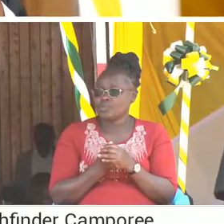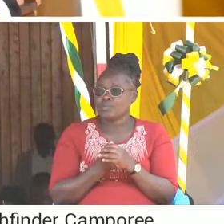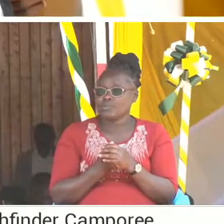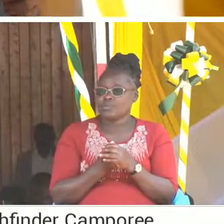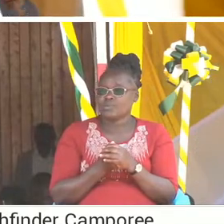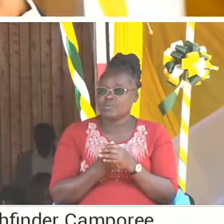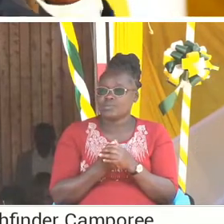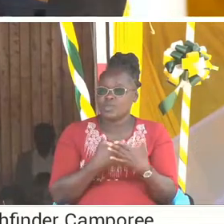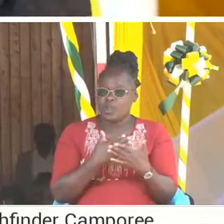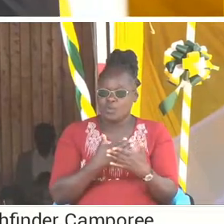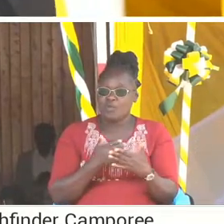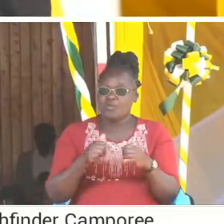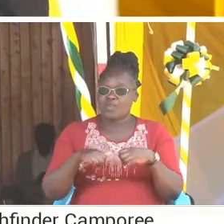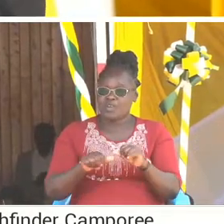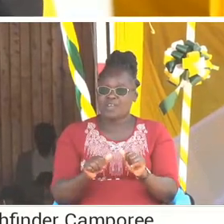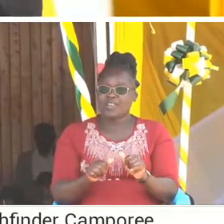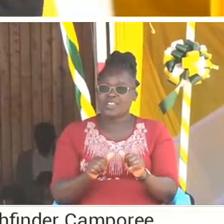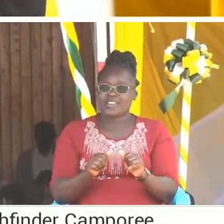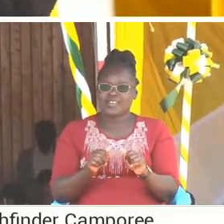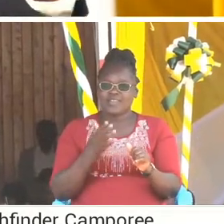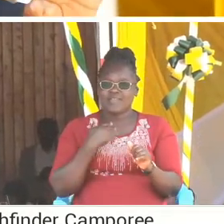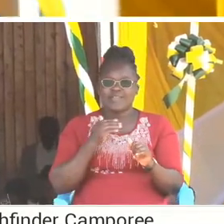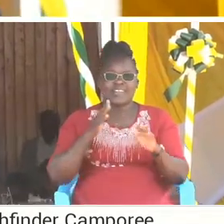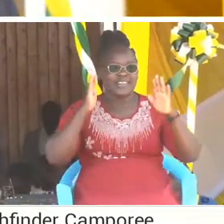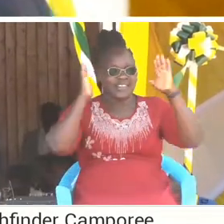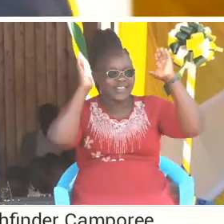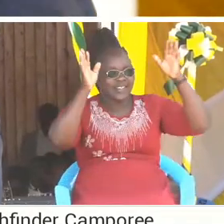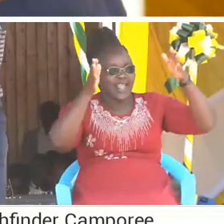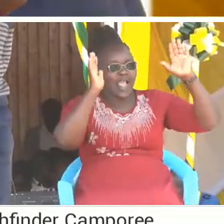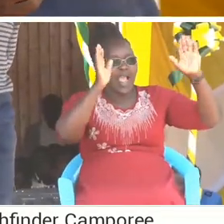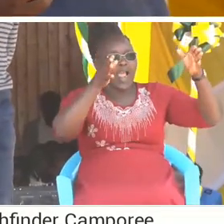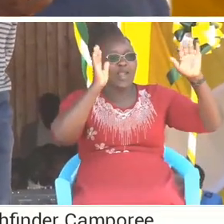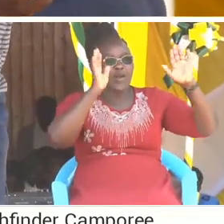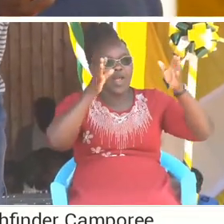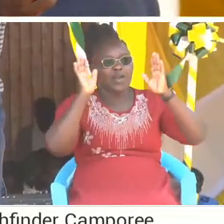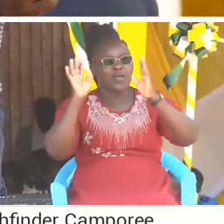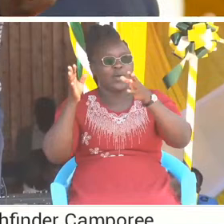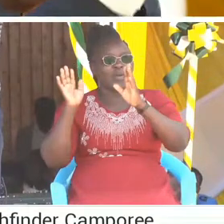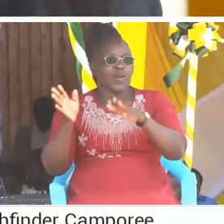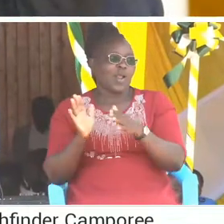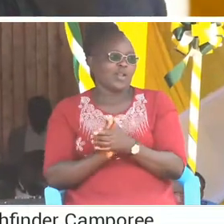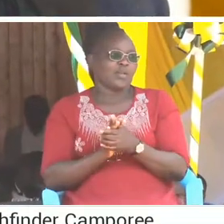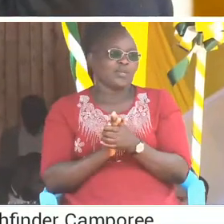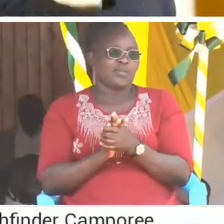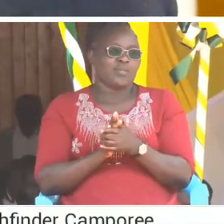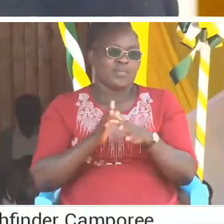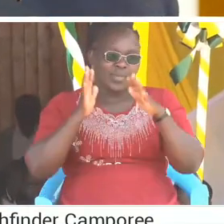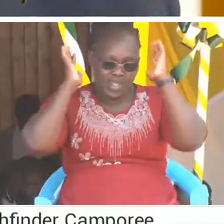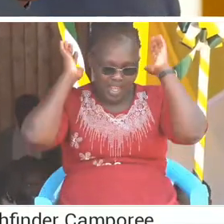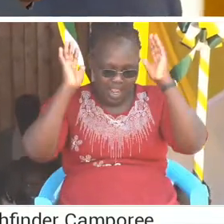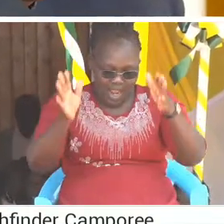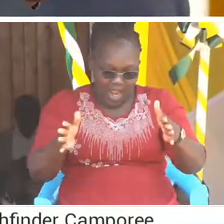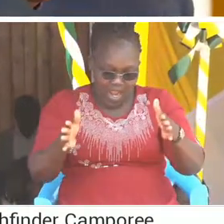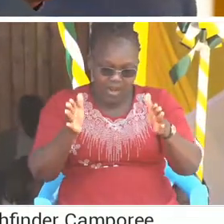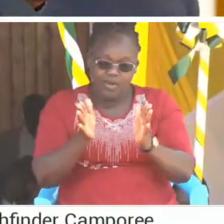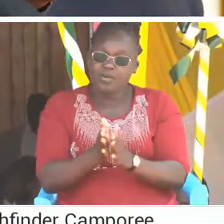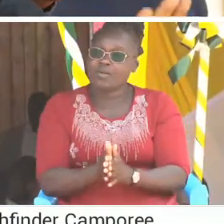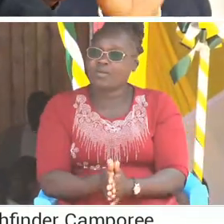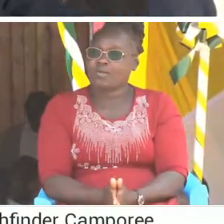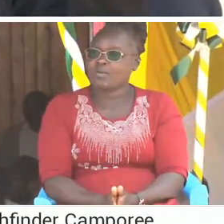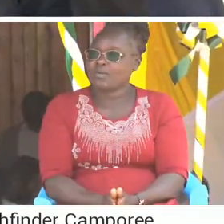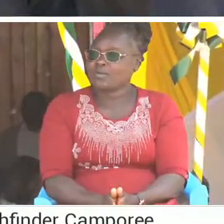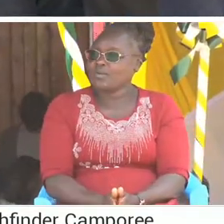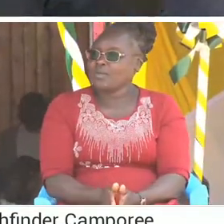Kabla sijaendelea, ningependa kuwasalimu katika jina la Yesu. Amjambo. Amjambo tena.